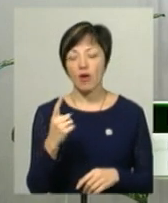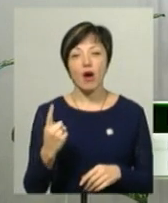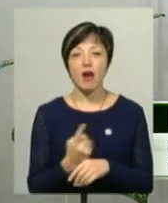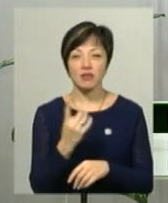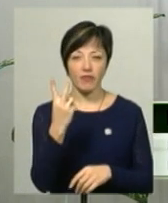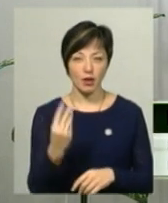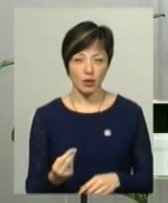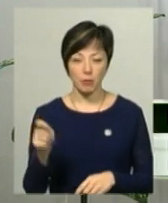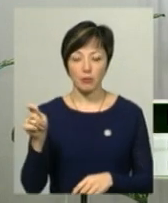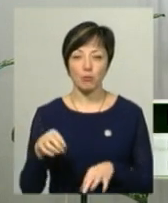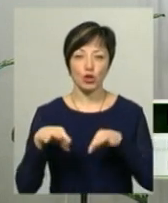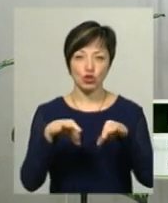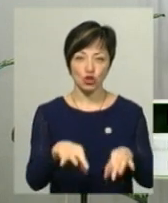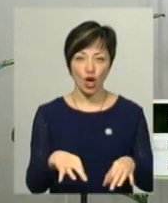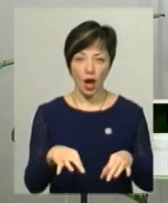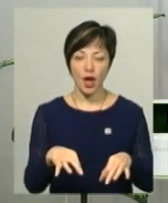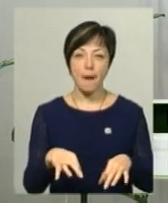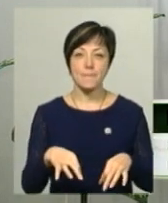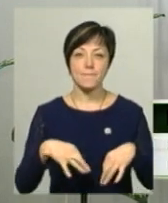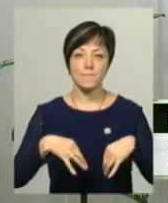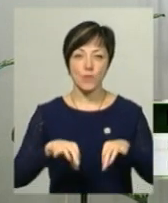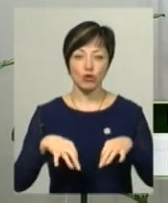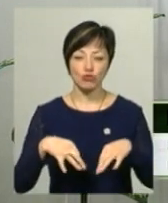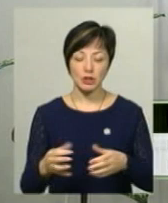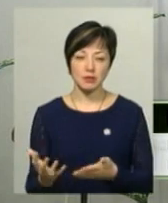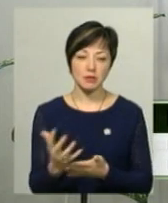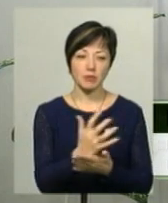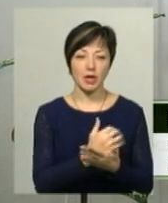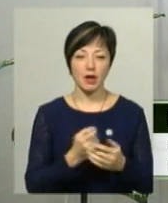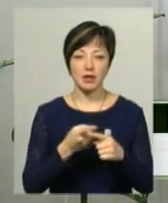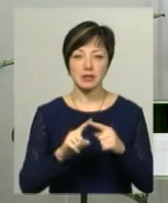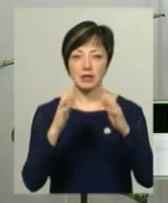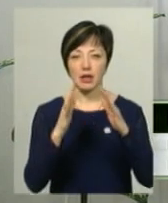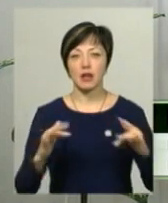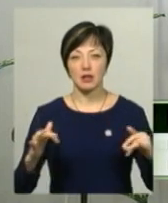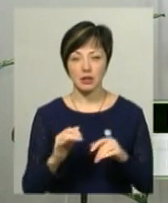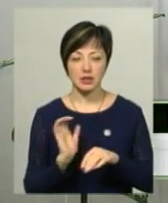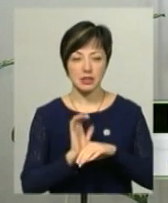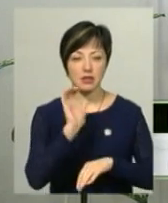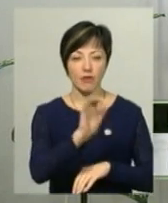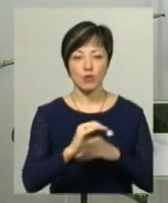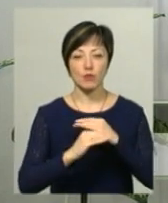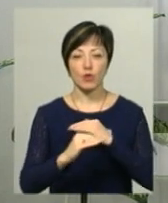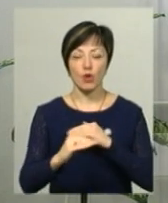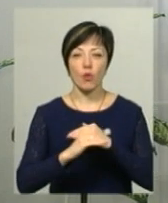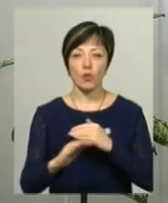машина бортова, яка їх підбирає, завозить на полігон